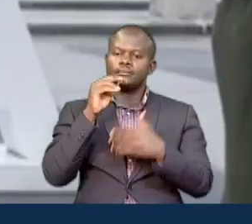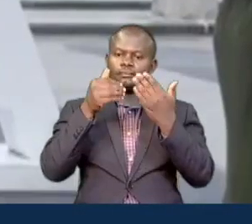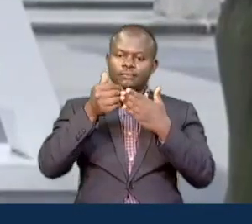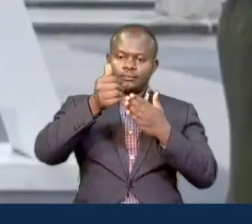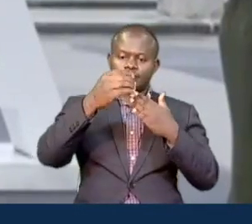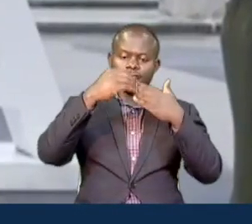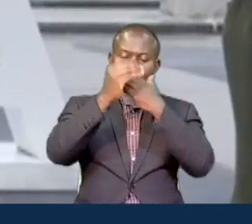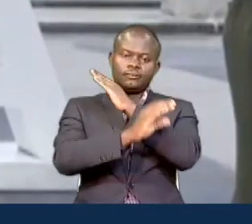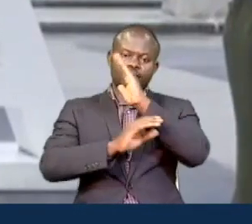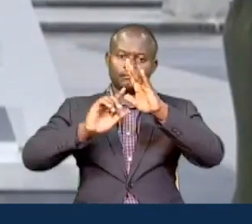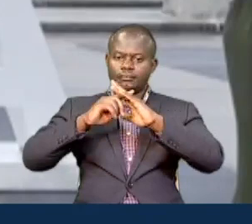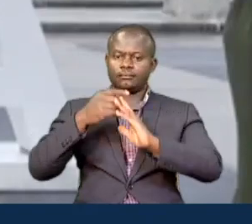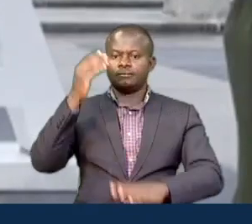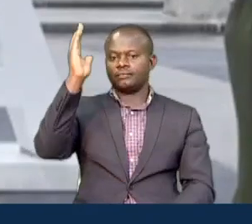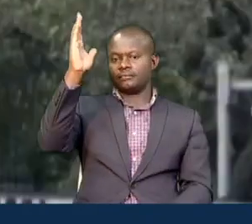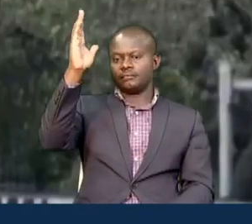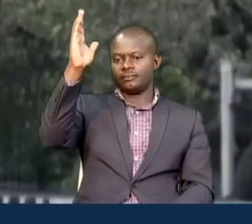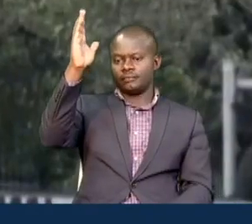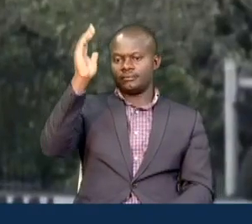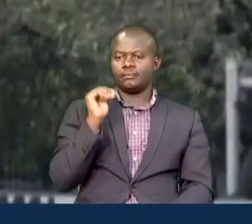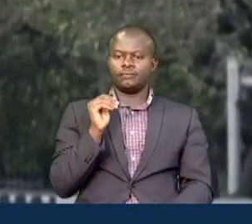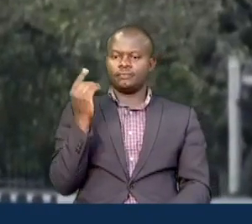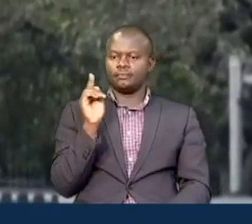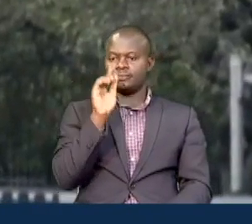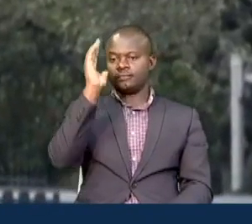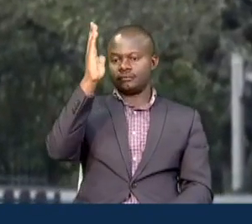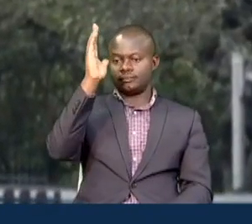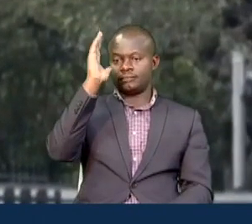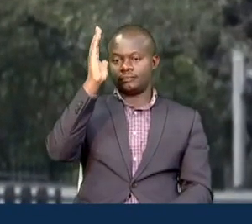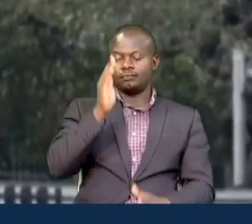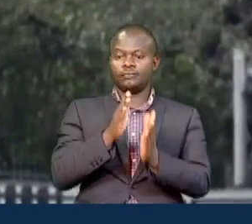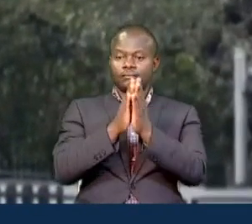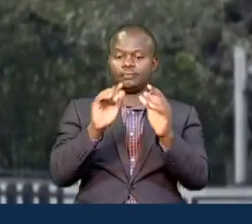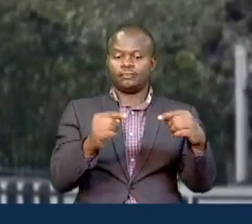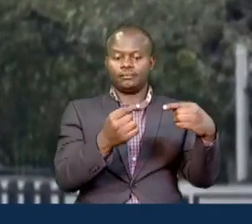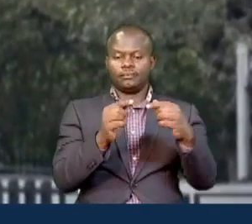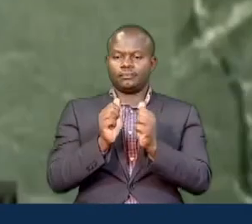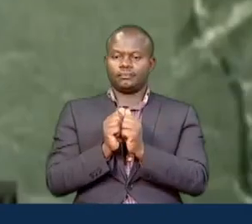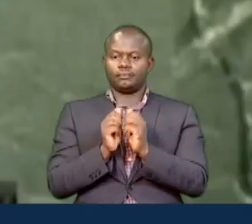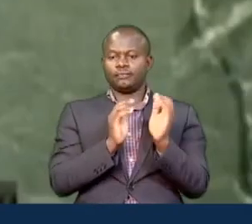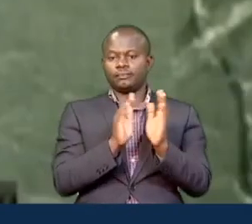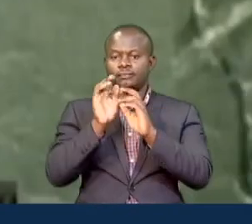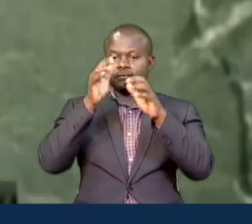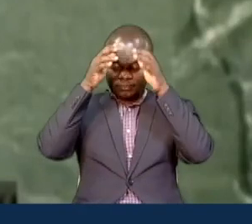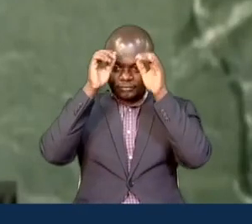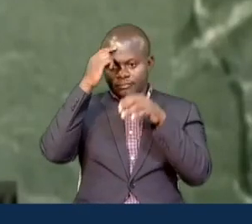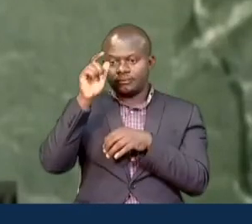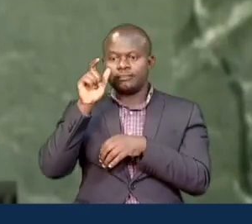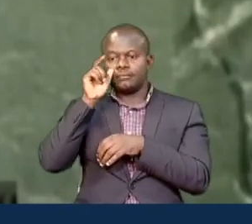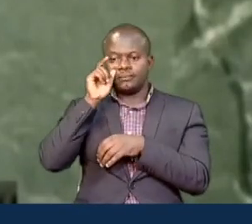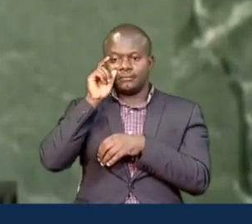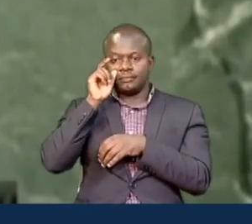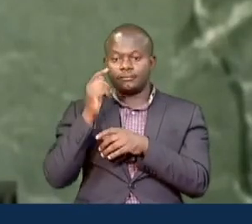abakuru b'ibihugu batangira kugeza ijambo ku batuye isi ibi bigwi ku izina rya General Debate. Biteganyijwe ko Perezida wa Repubulika Paul